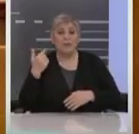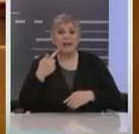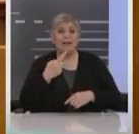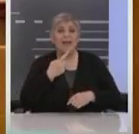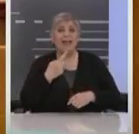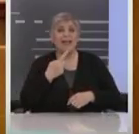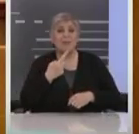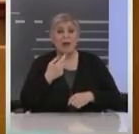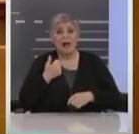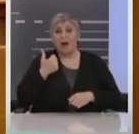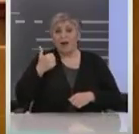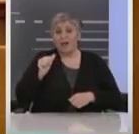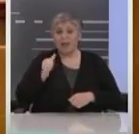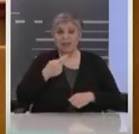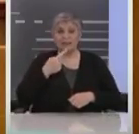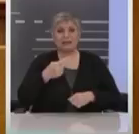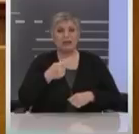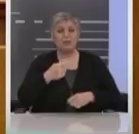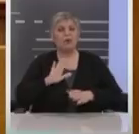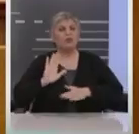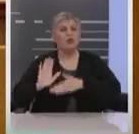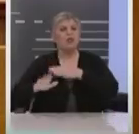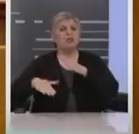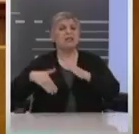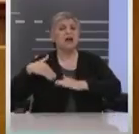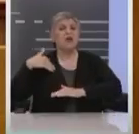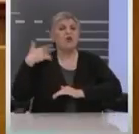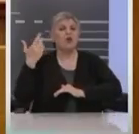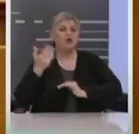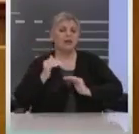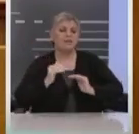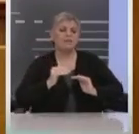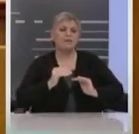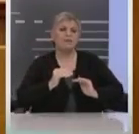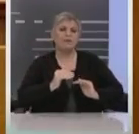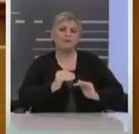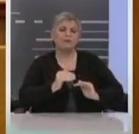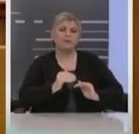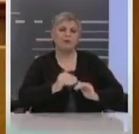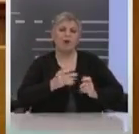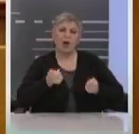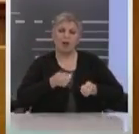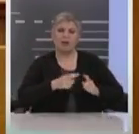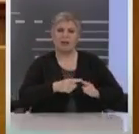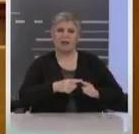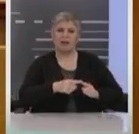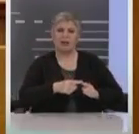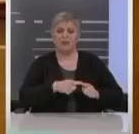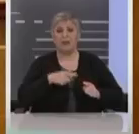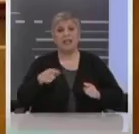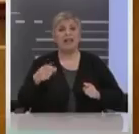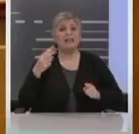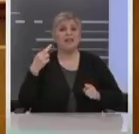εδήλωσε την προηγούμενη μέρα, τη λέξη διαχρονικά, και να βρίσκει αφορμή για άλλη μια φορά